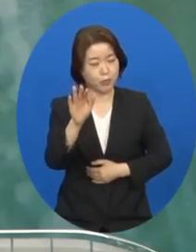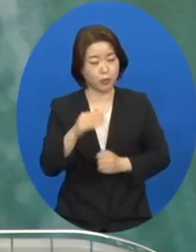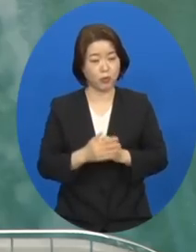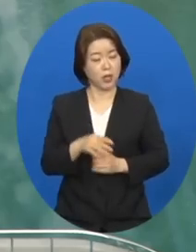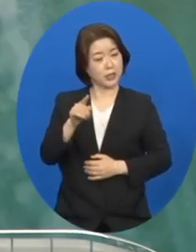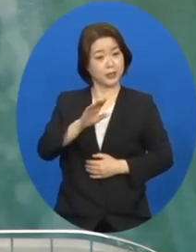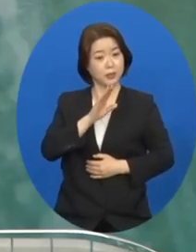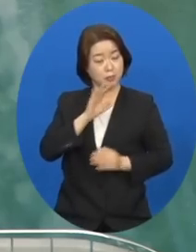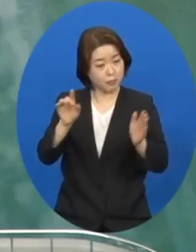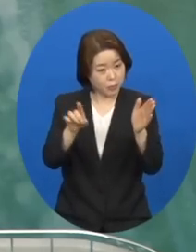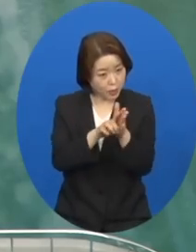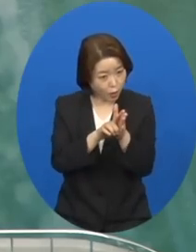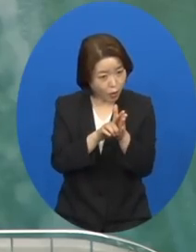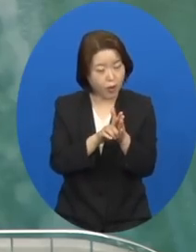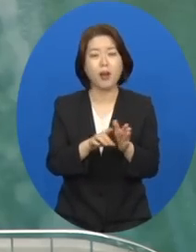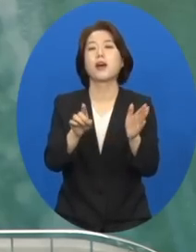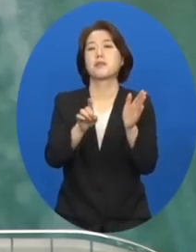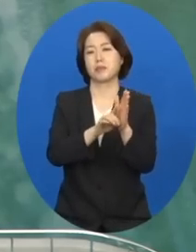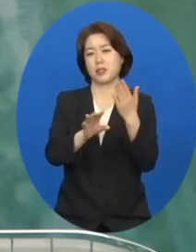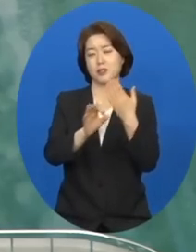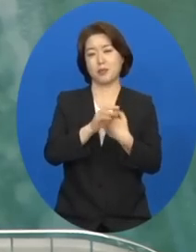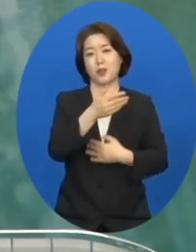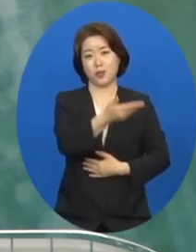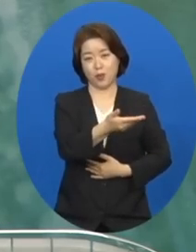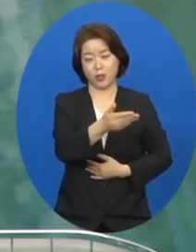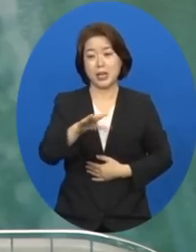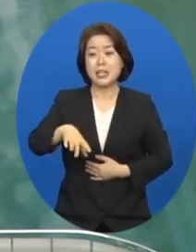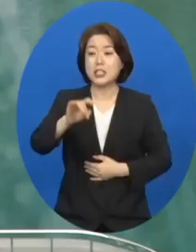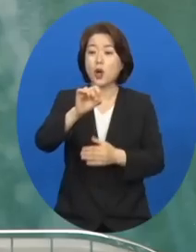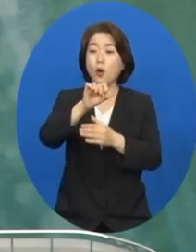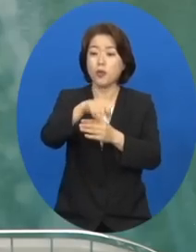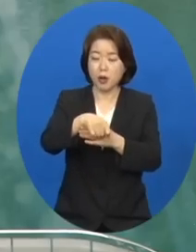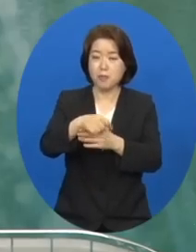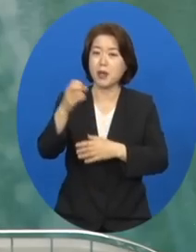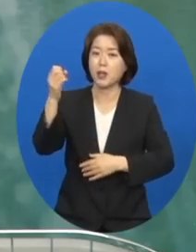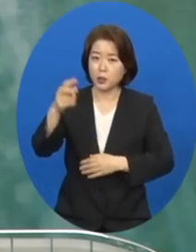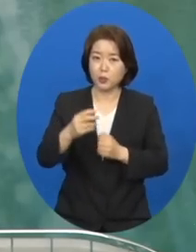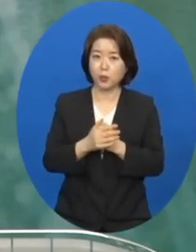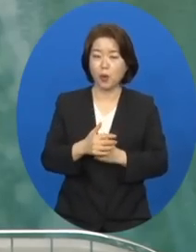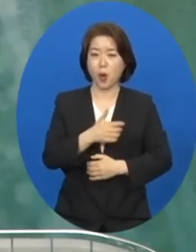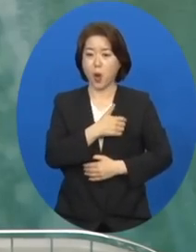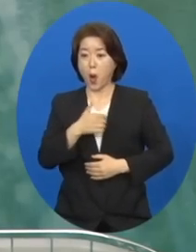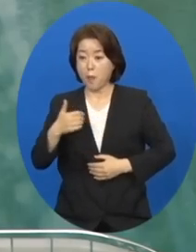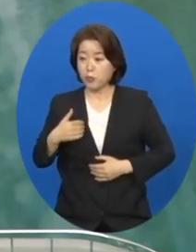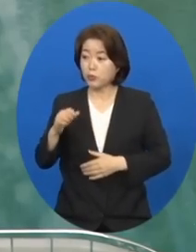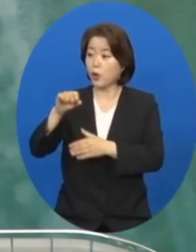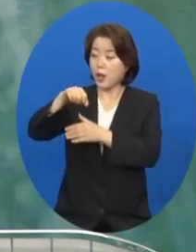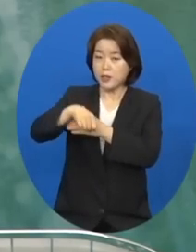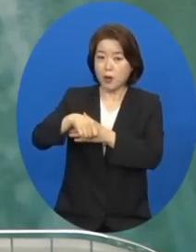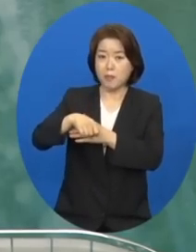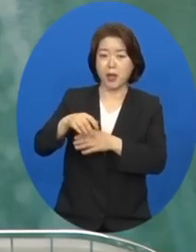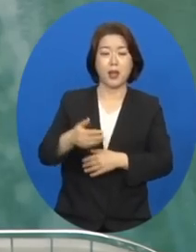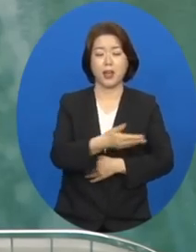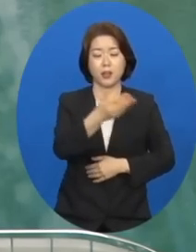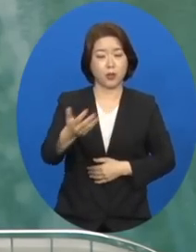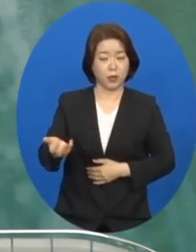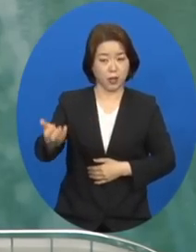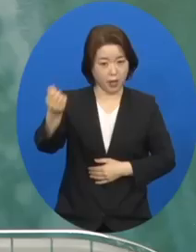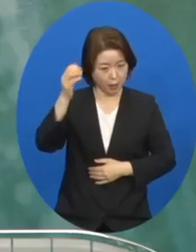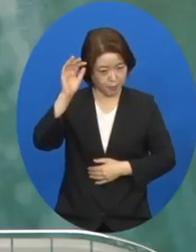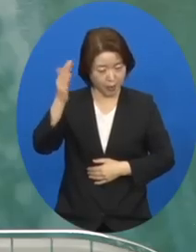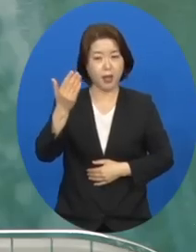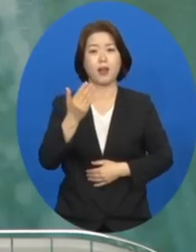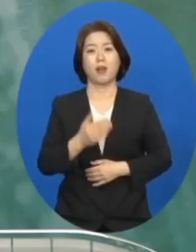것을 믿느냐 믿으면 너에게 첫 열매 를 비롯해서 풍성한 열매를 너희가 얻게 될